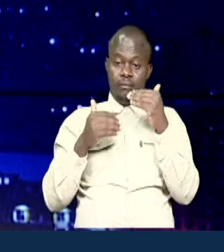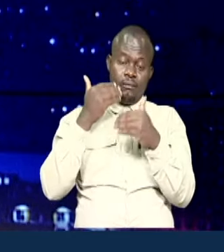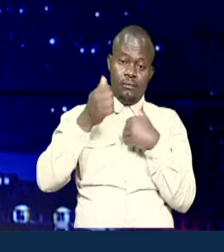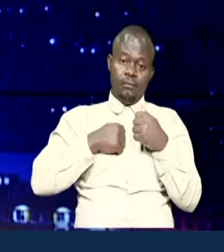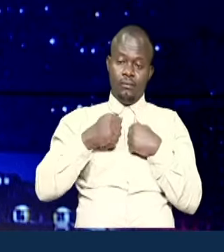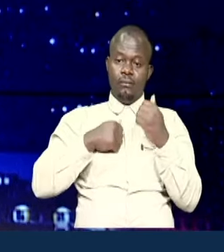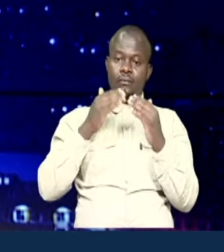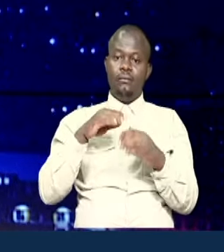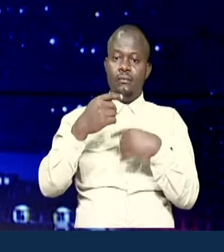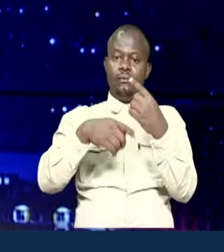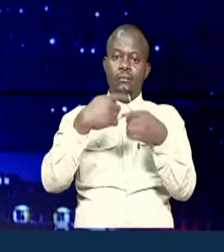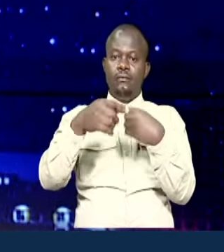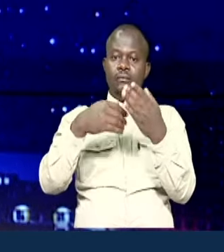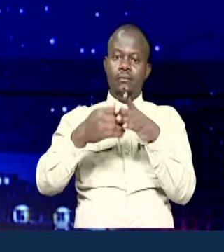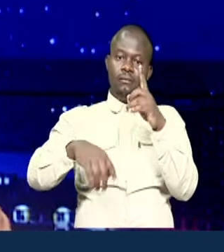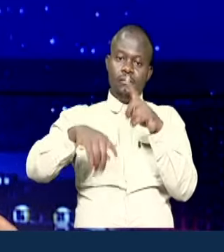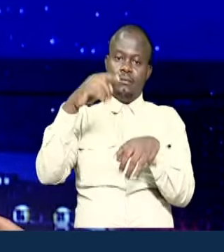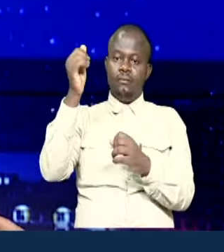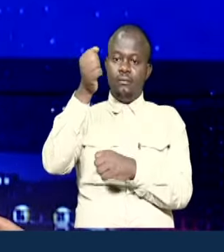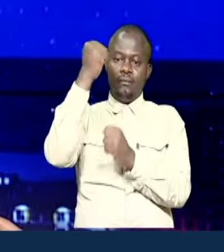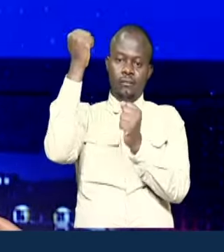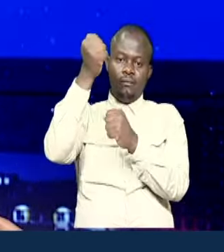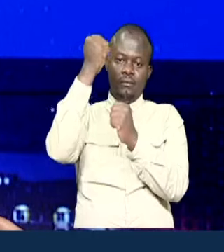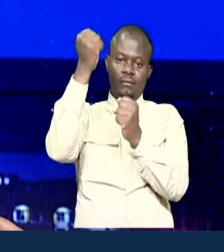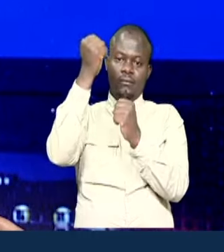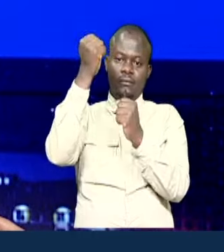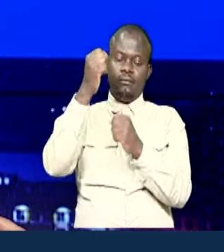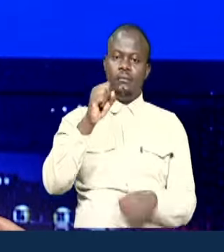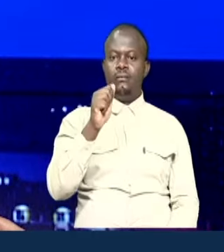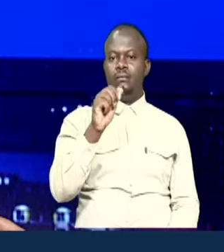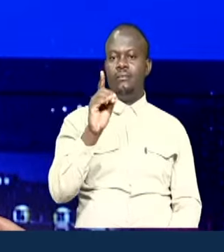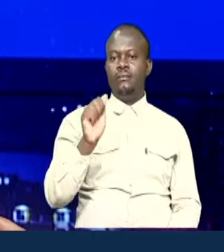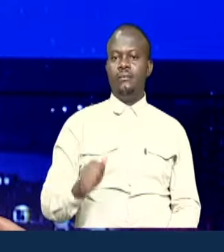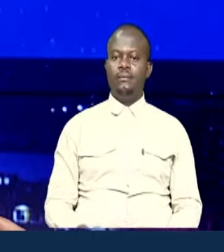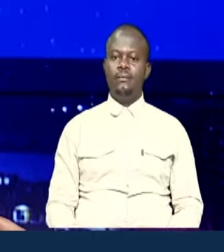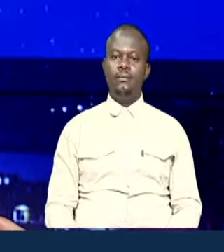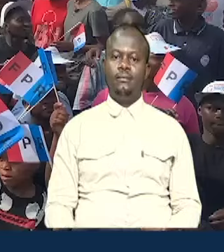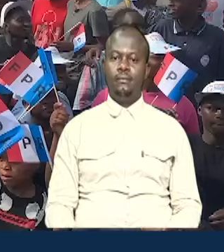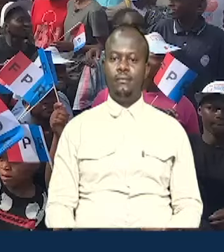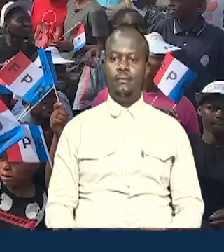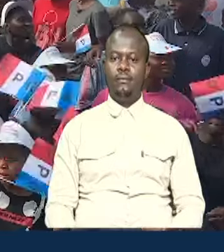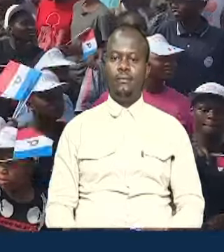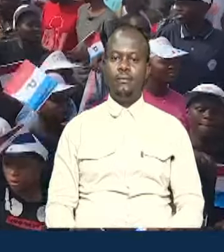Rwanda rukomeze kwesa imihigo. Reka tubibaze Sada Hakizimana.